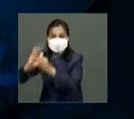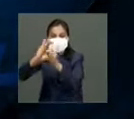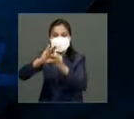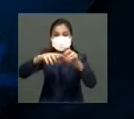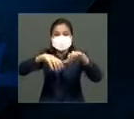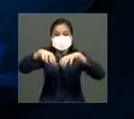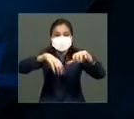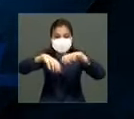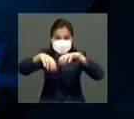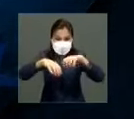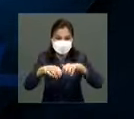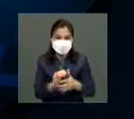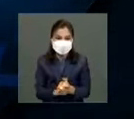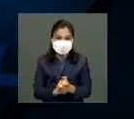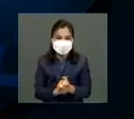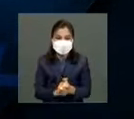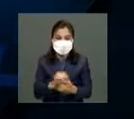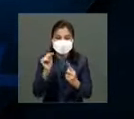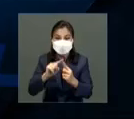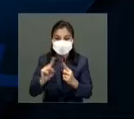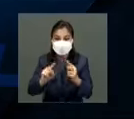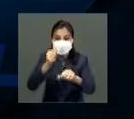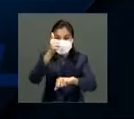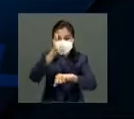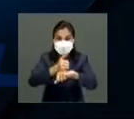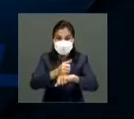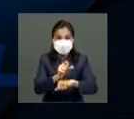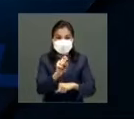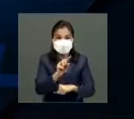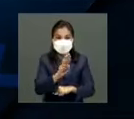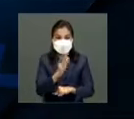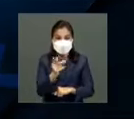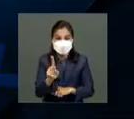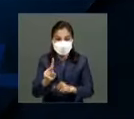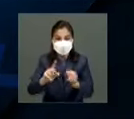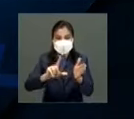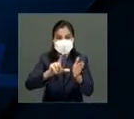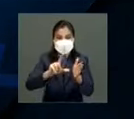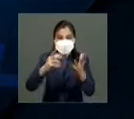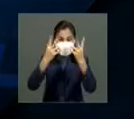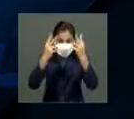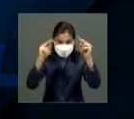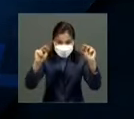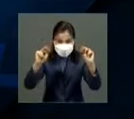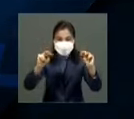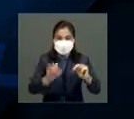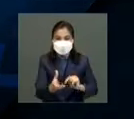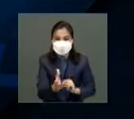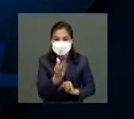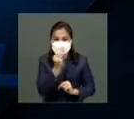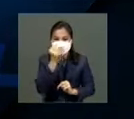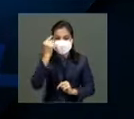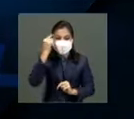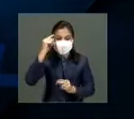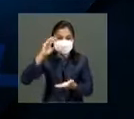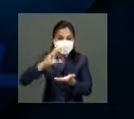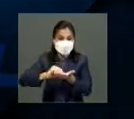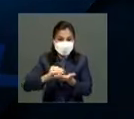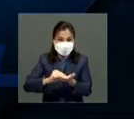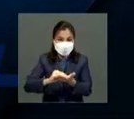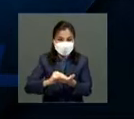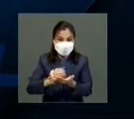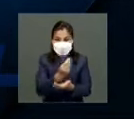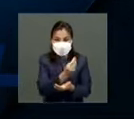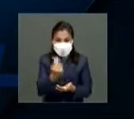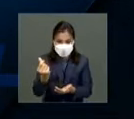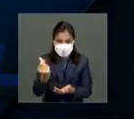จัดการในระดับที่ท่านผอ.สปก.คือท่านนายกรัฐมนตรีจะได้เข้ามาได้รับรู้ข้อมูลเป็นรายวันโดยเร็วและ